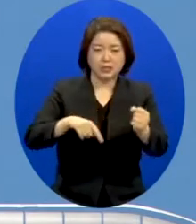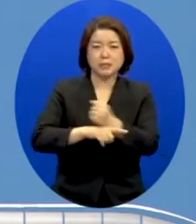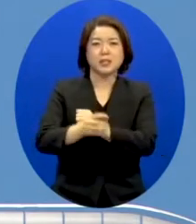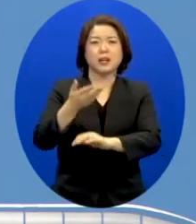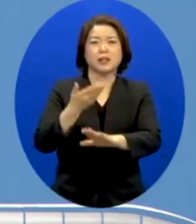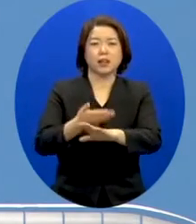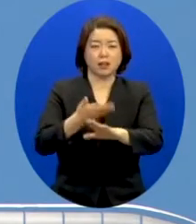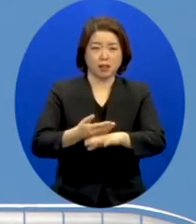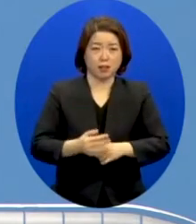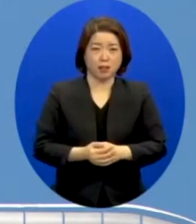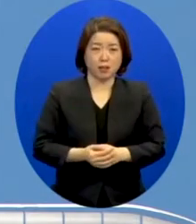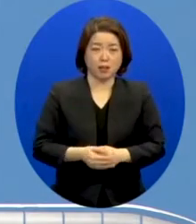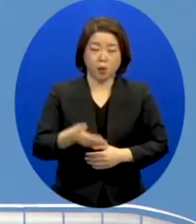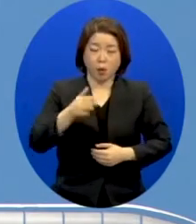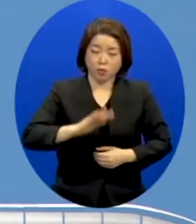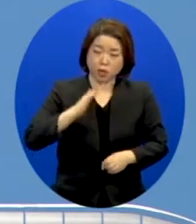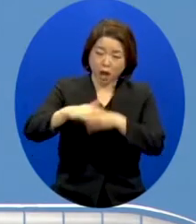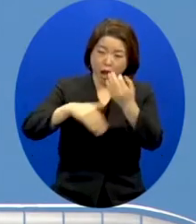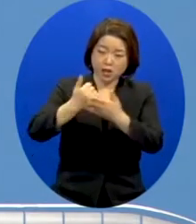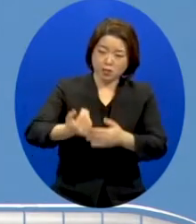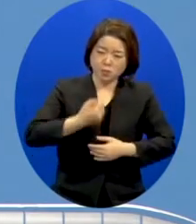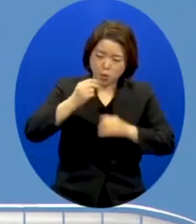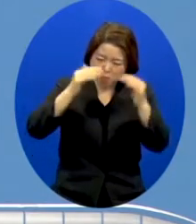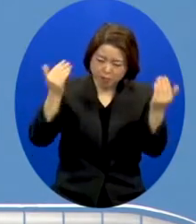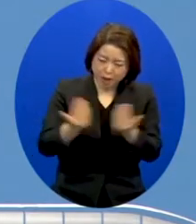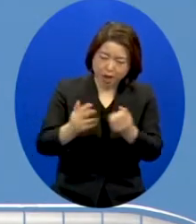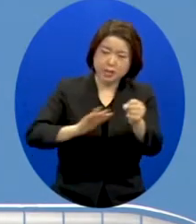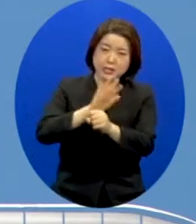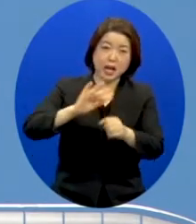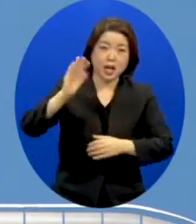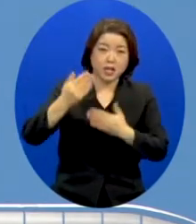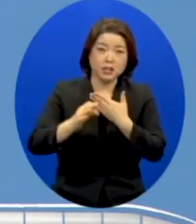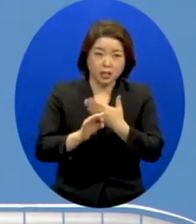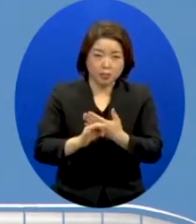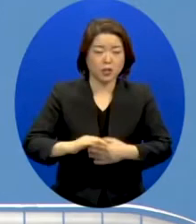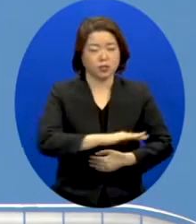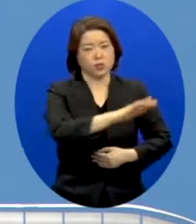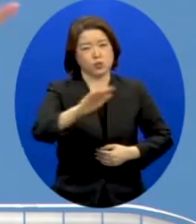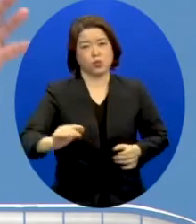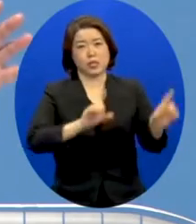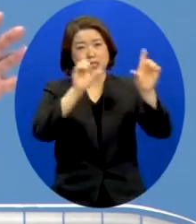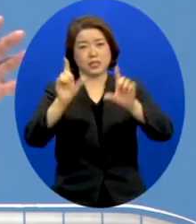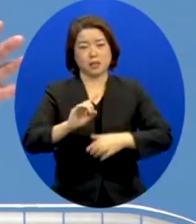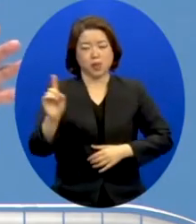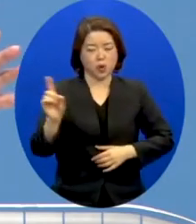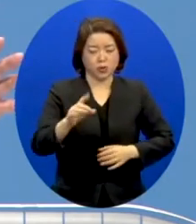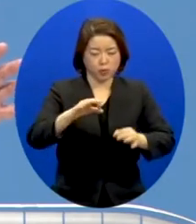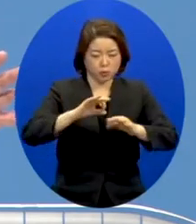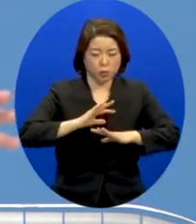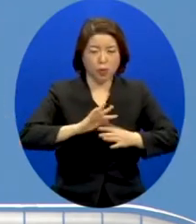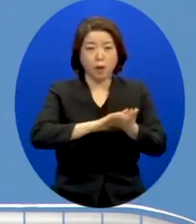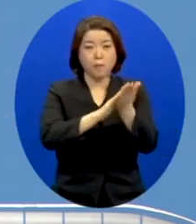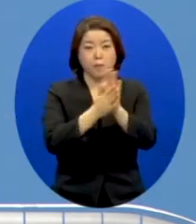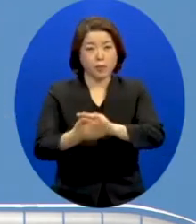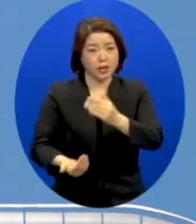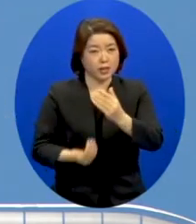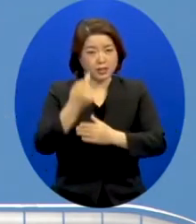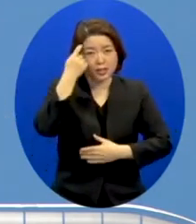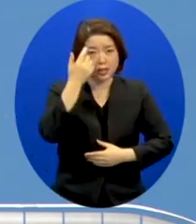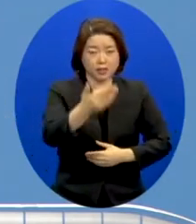하나님을 목숨을 다하여 사랑하게 되면 그럼 인 우리의 삶에 어떤 놀라운 변화가 일어날까요